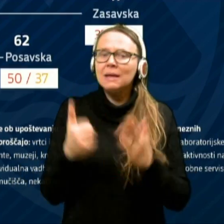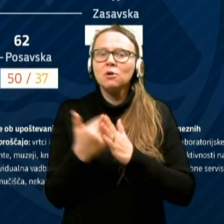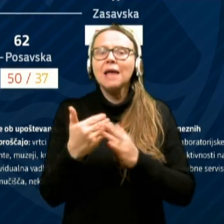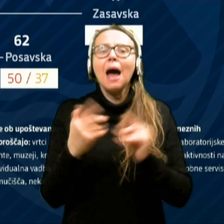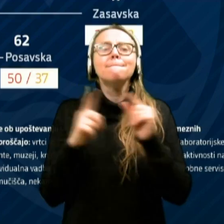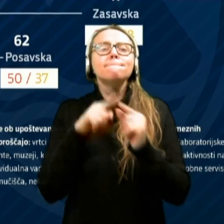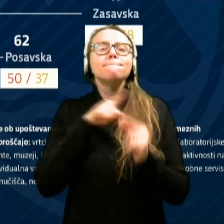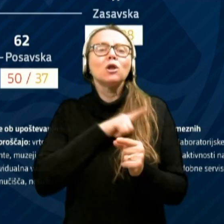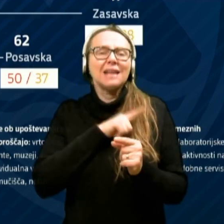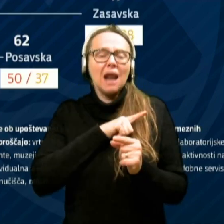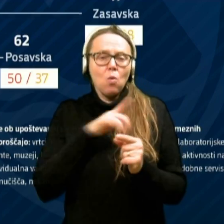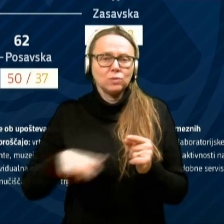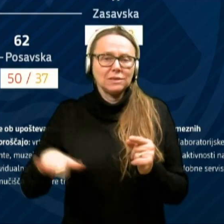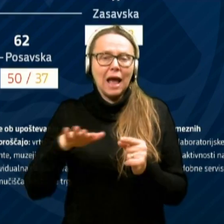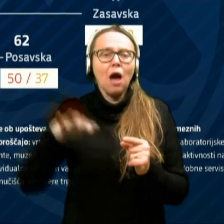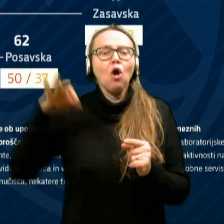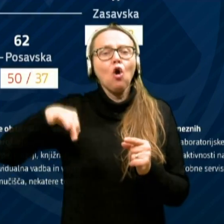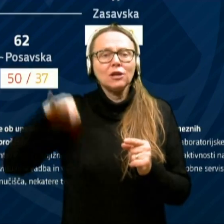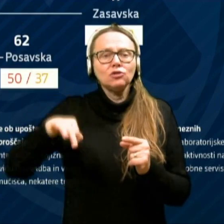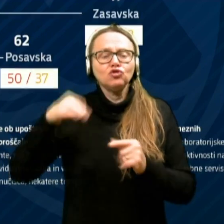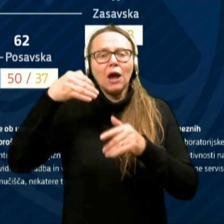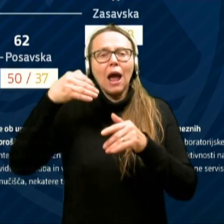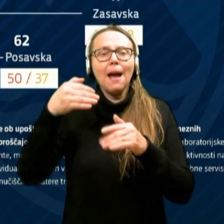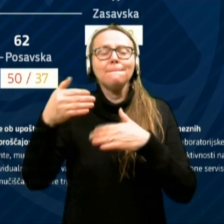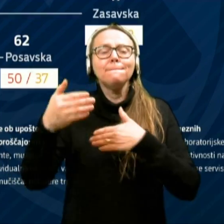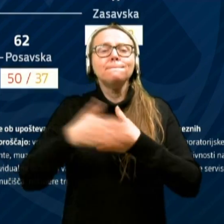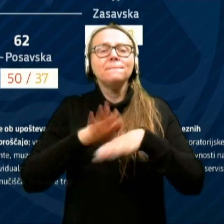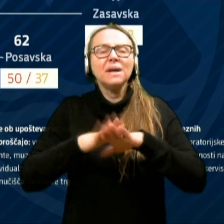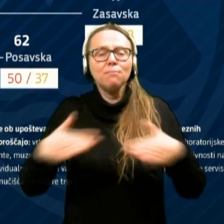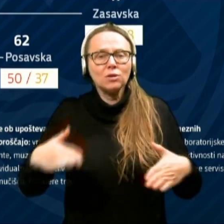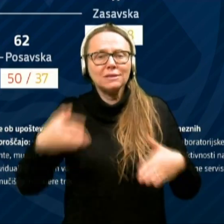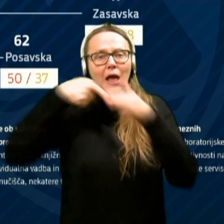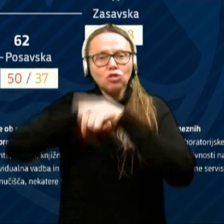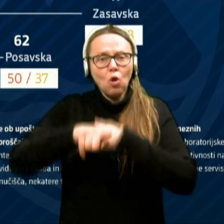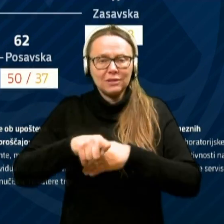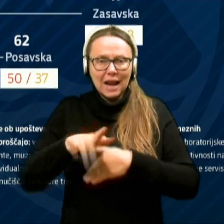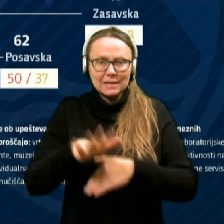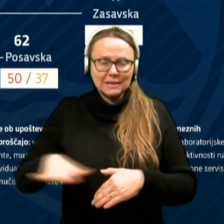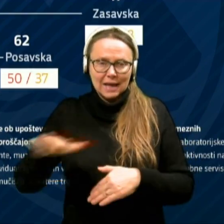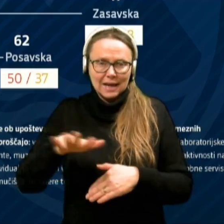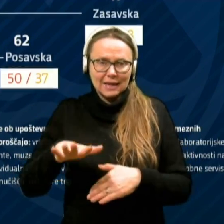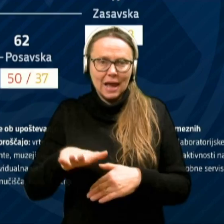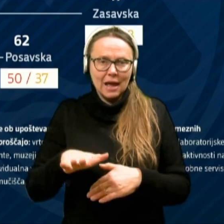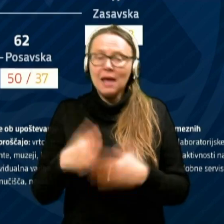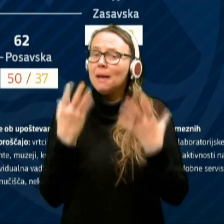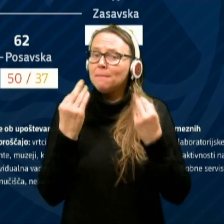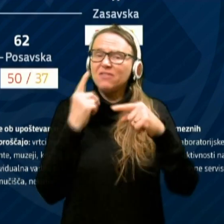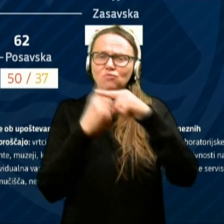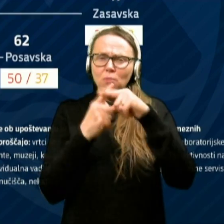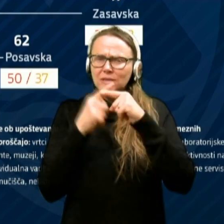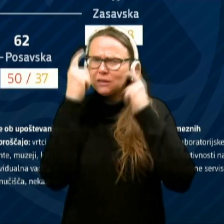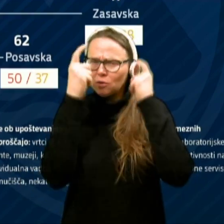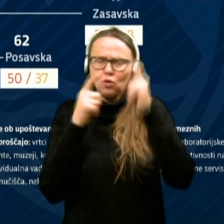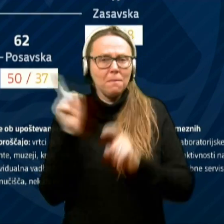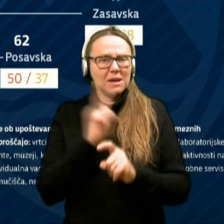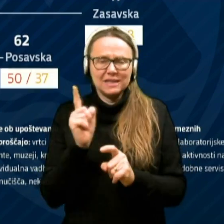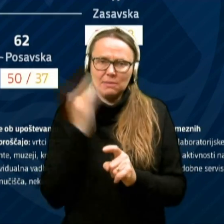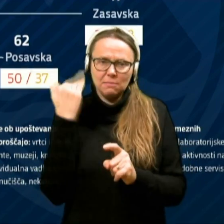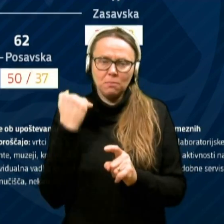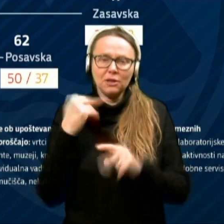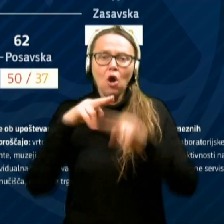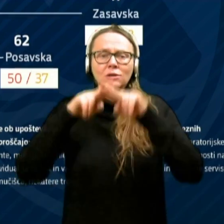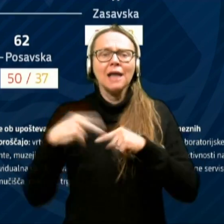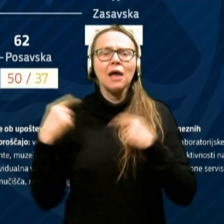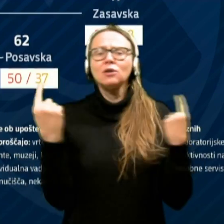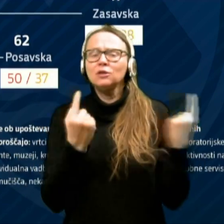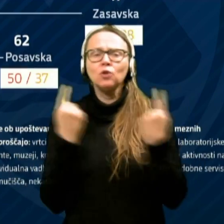Podravsko, Goriško in Primorsko-notranjsko regijo. Pretirano optimistični pa zaradi tega ne smemo biti, saj ostajajo razmere v